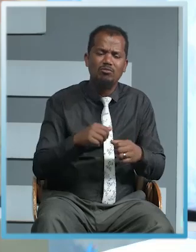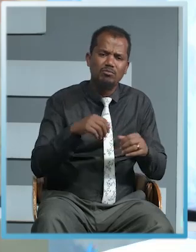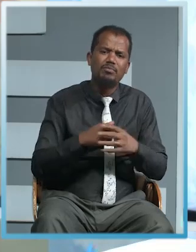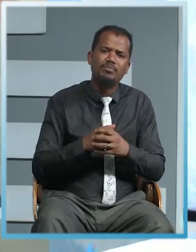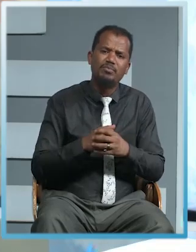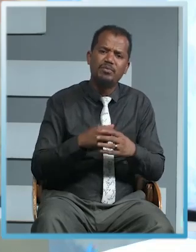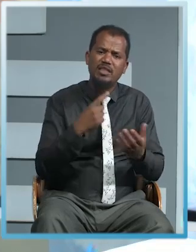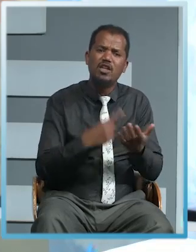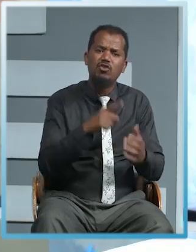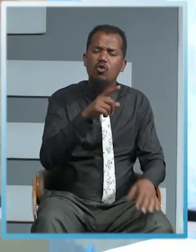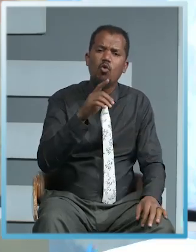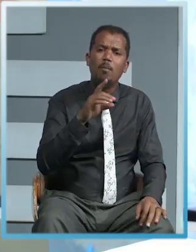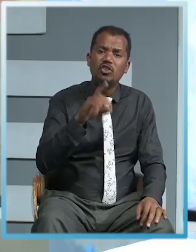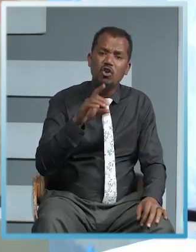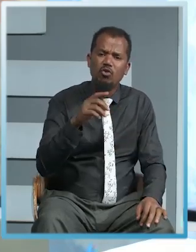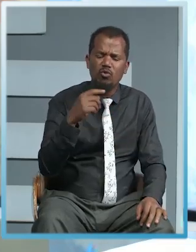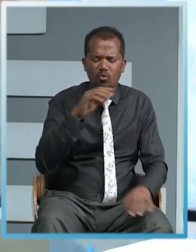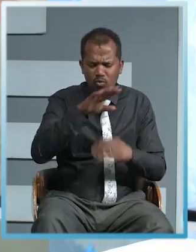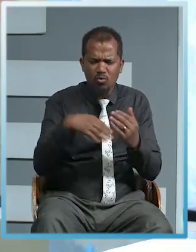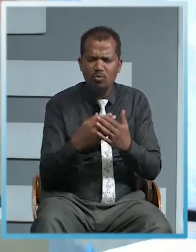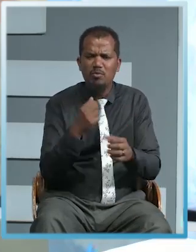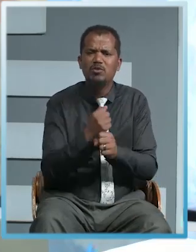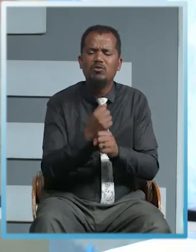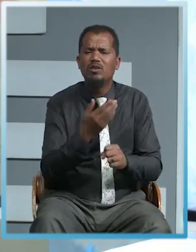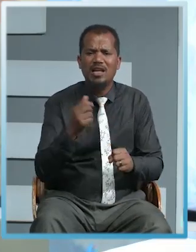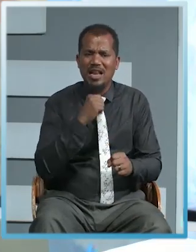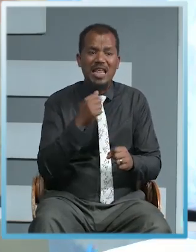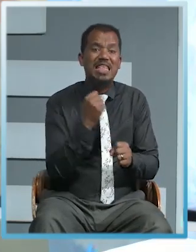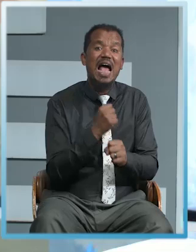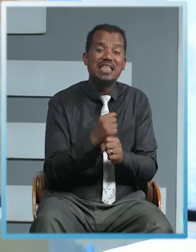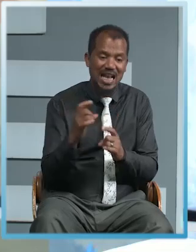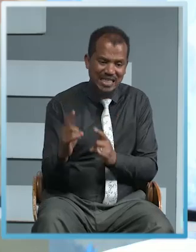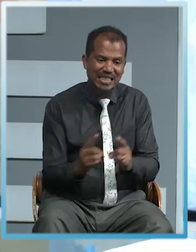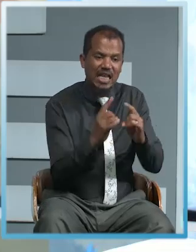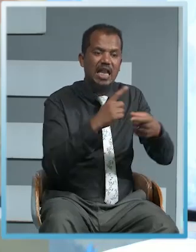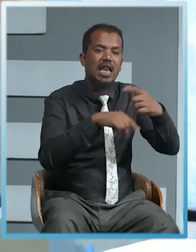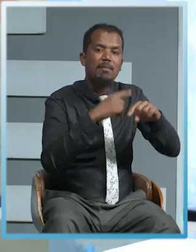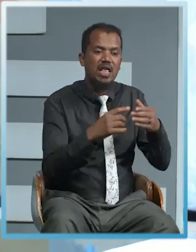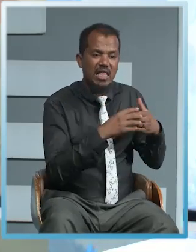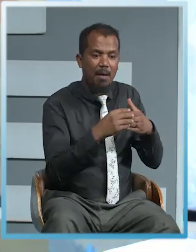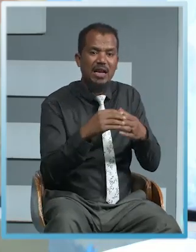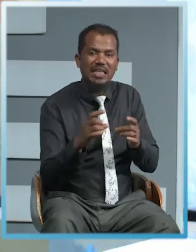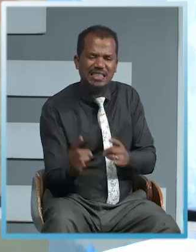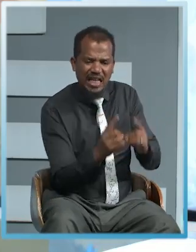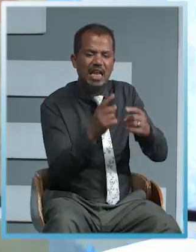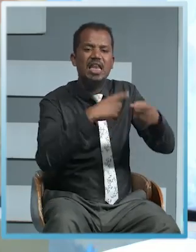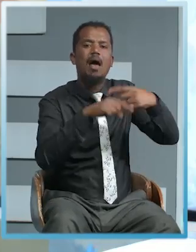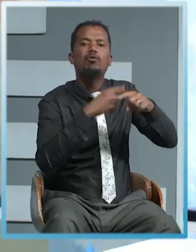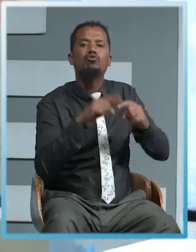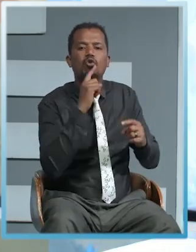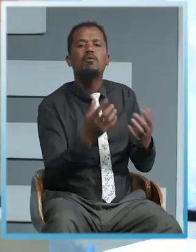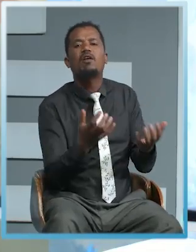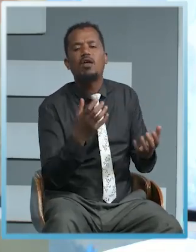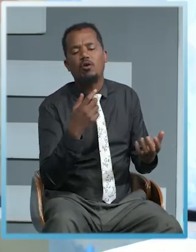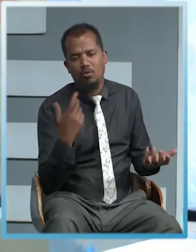فاين نزو كوميشنرو شو لوندي صاروا تناجر عدل يا سرار زدين دي أمتونا يا مرار زدين دي أمتونا مفعل لقوي يا